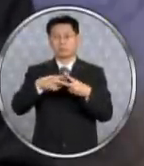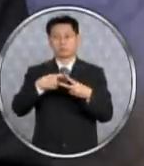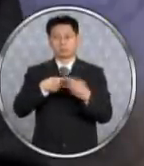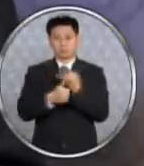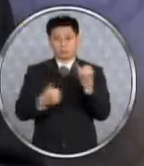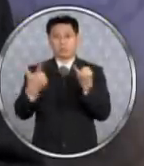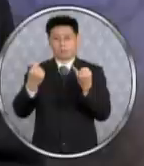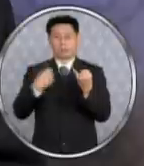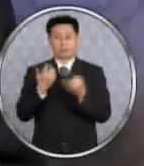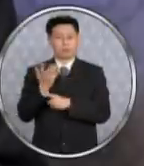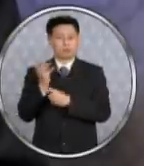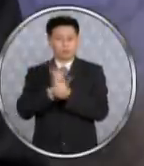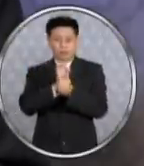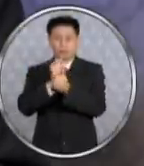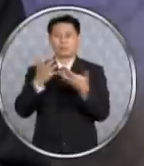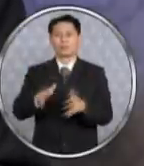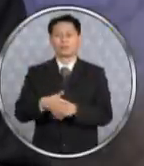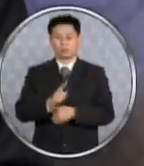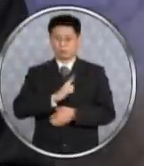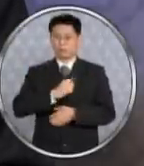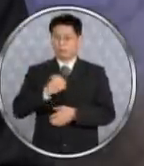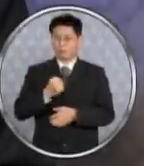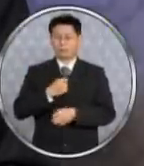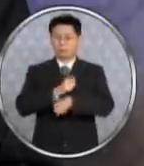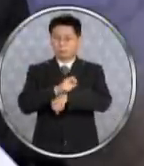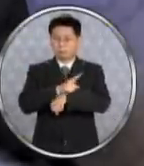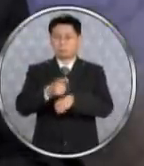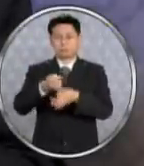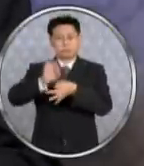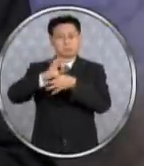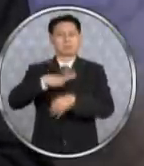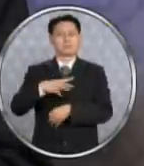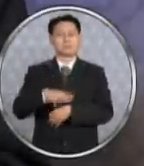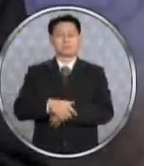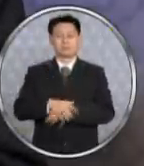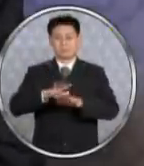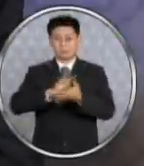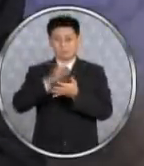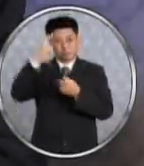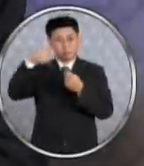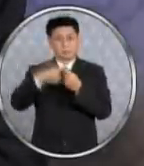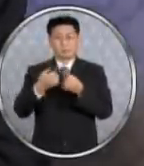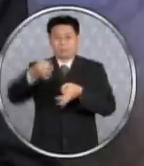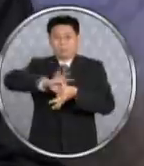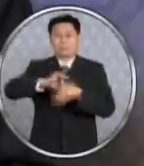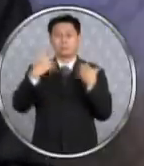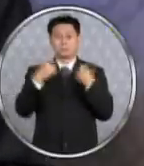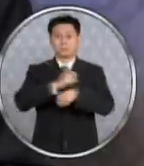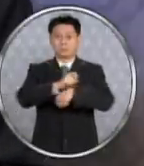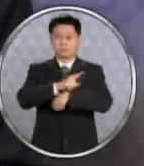们领过时薪，了解打工的辛苦，所以我们要帮打工族加薪。明年我们要将打工族的时薪